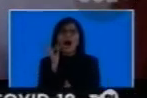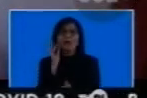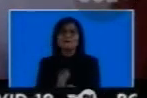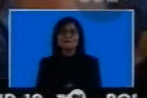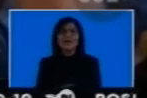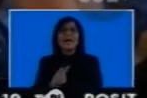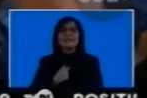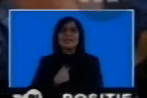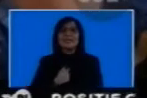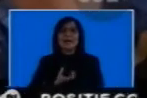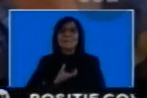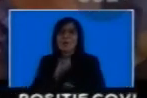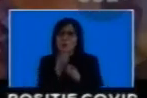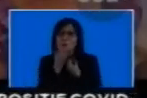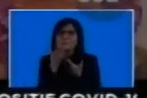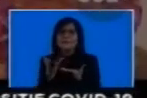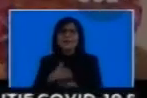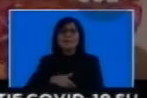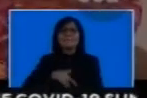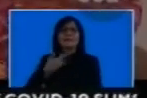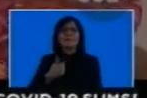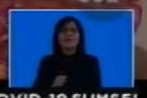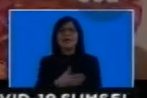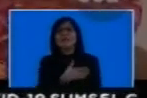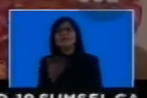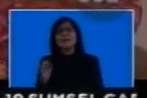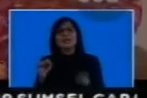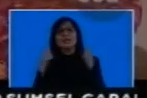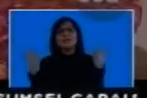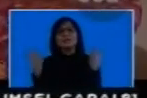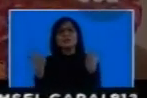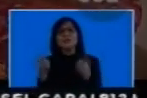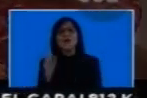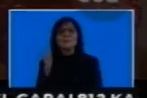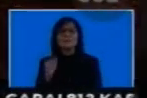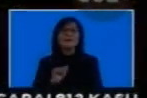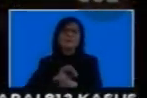Pak. Saya mau menyampaikan perasaan saya selama libur karena Corona.